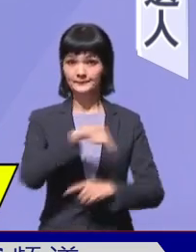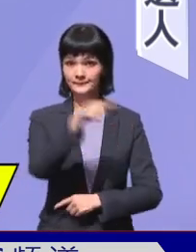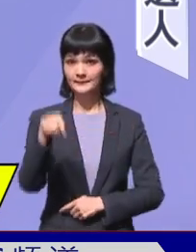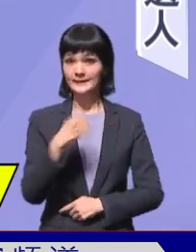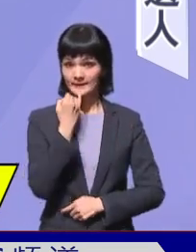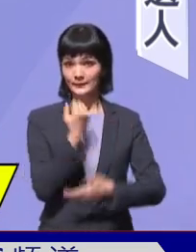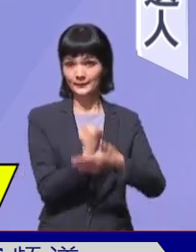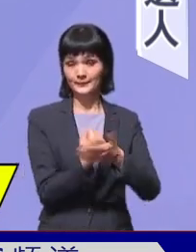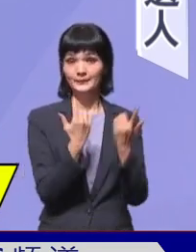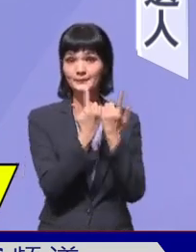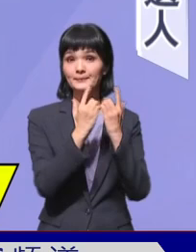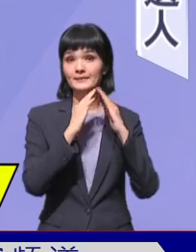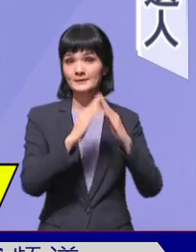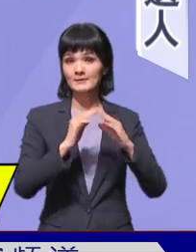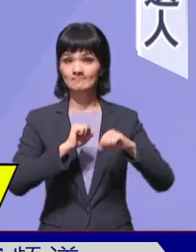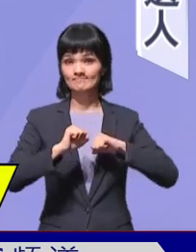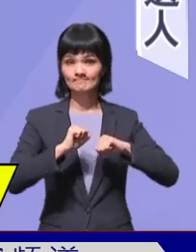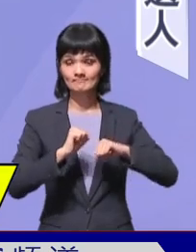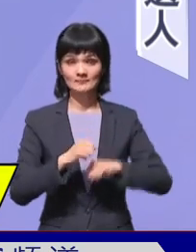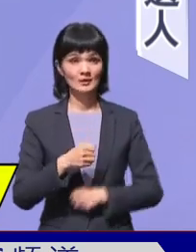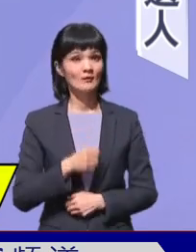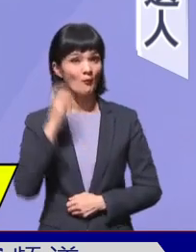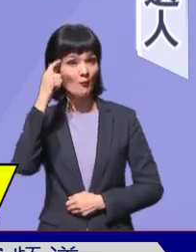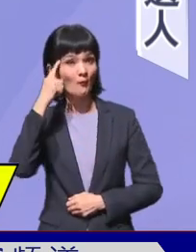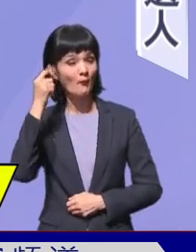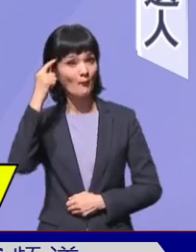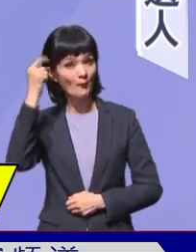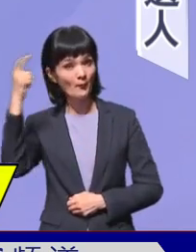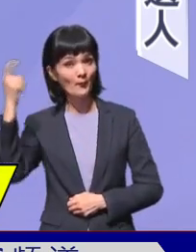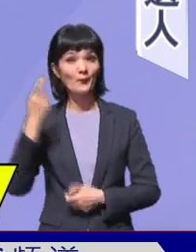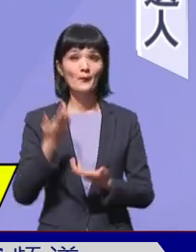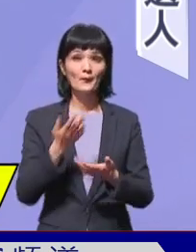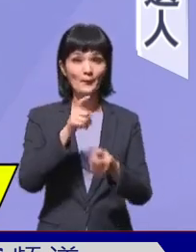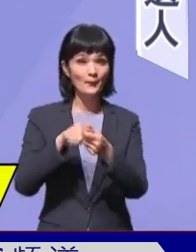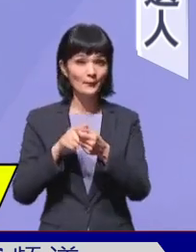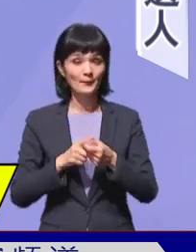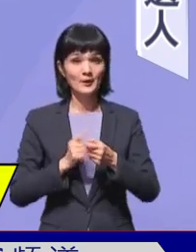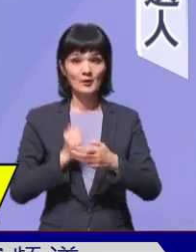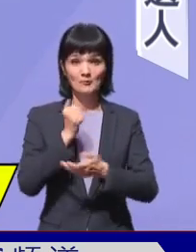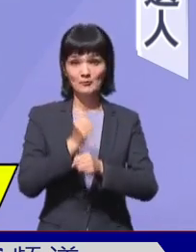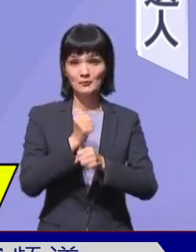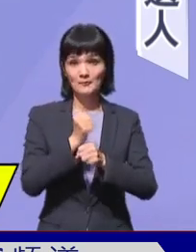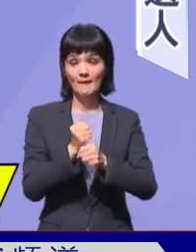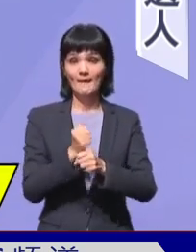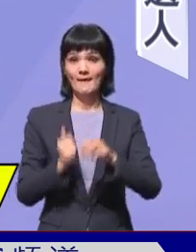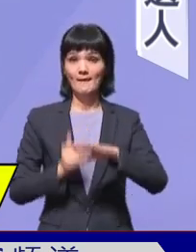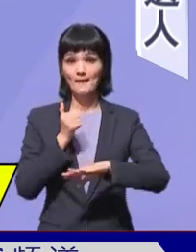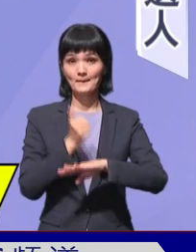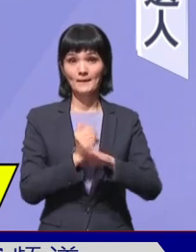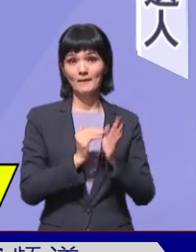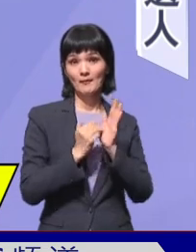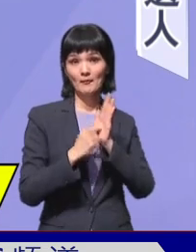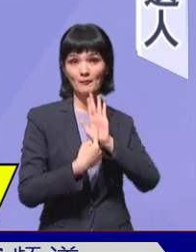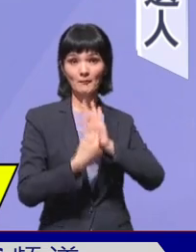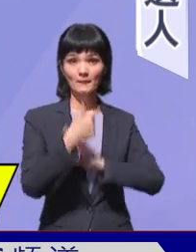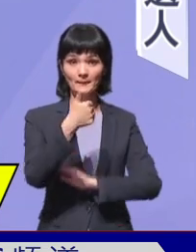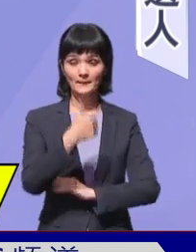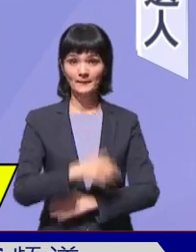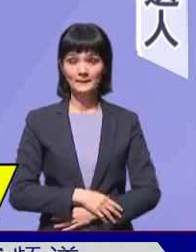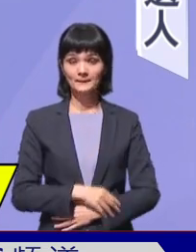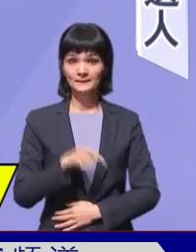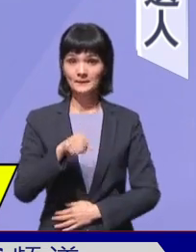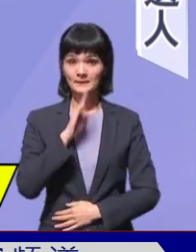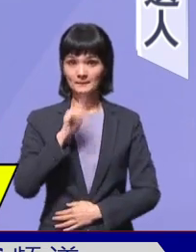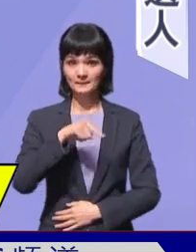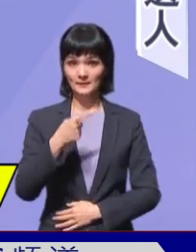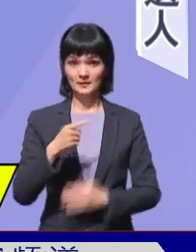留在台北市打拼逐梦，能够真正发挥自我，实现无限的可能。这才是接下